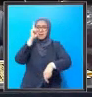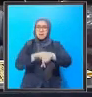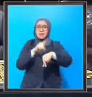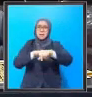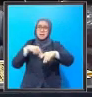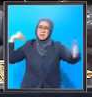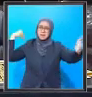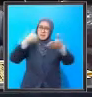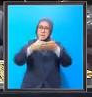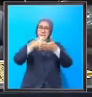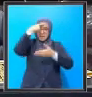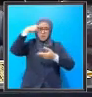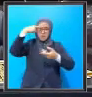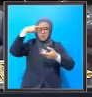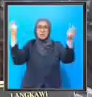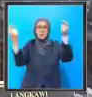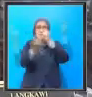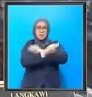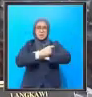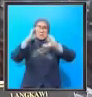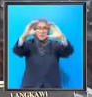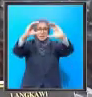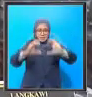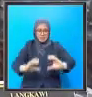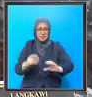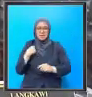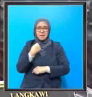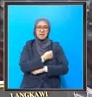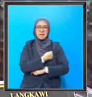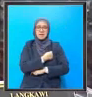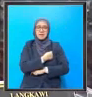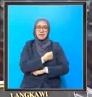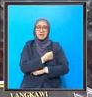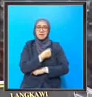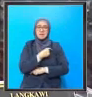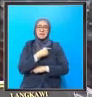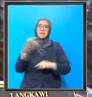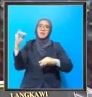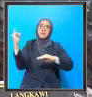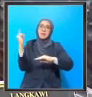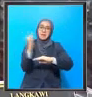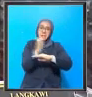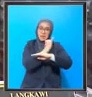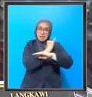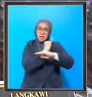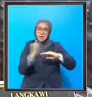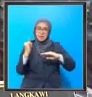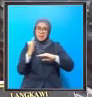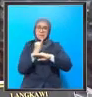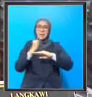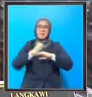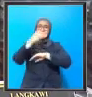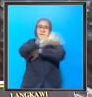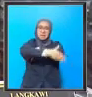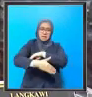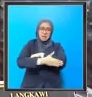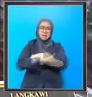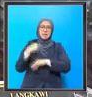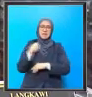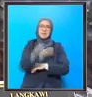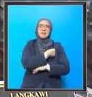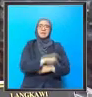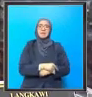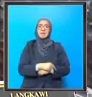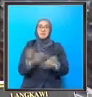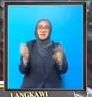untuk kita tukar pendekatan kita cara kita indoswiss negara kita yaitu